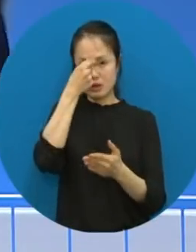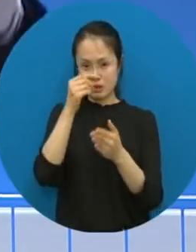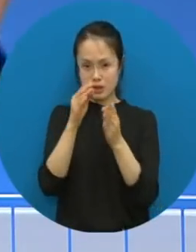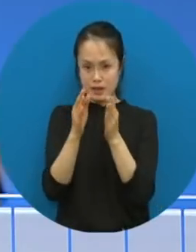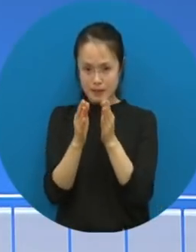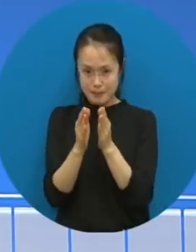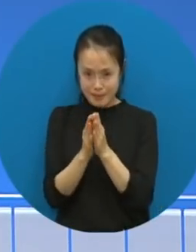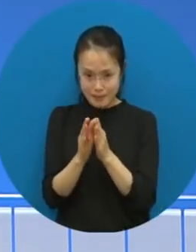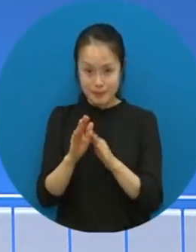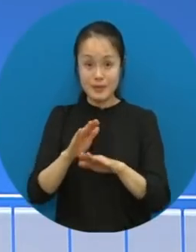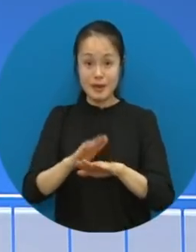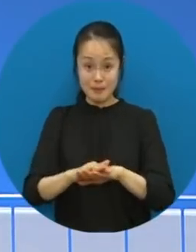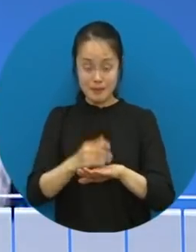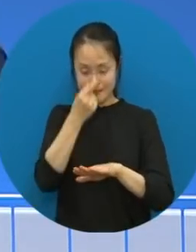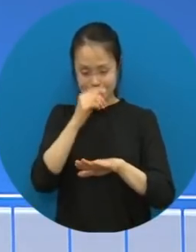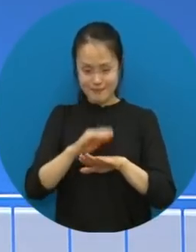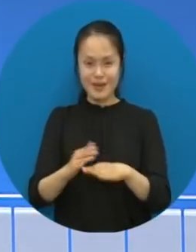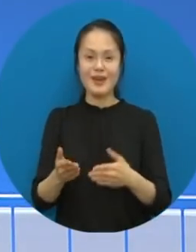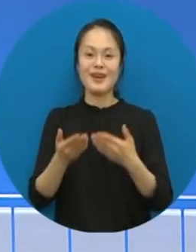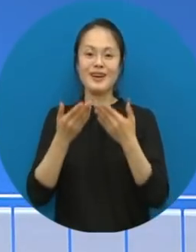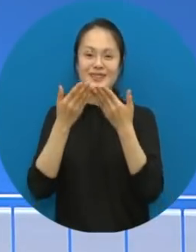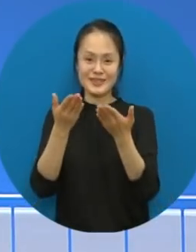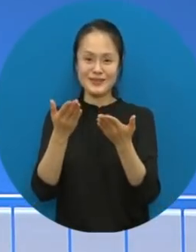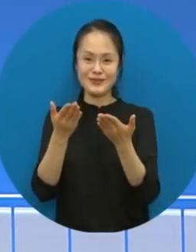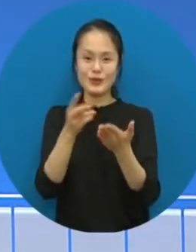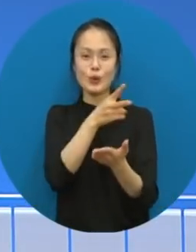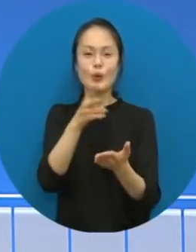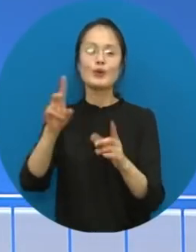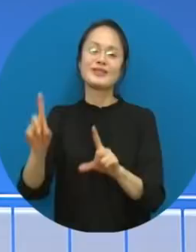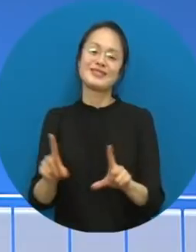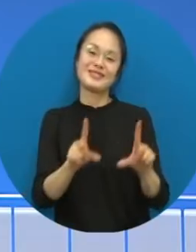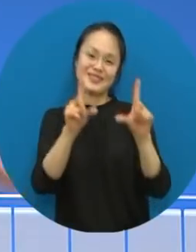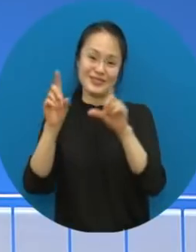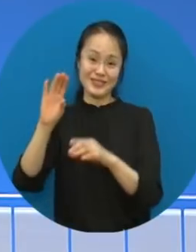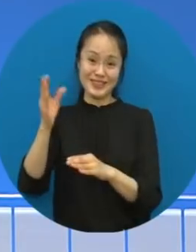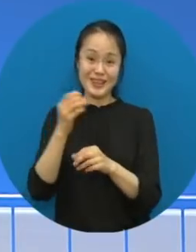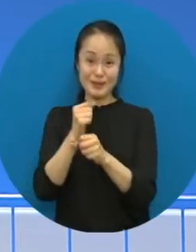이벤트가 아니라 삶이 되게 하여 주시고